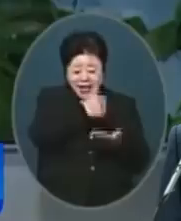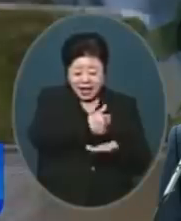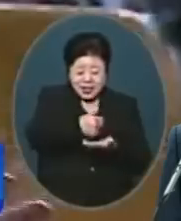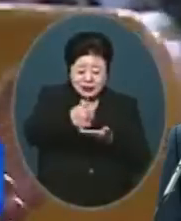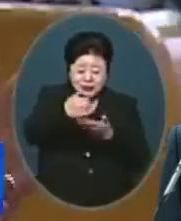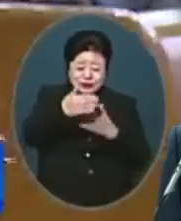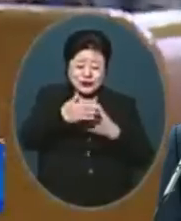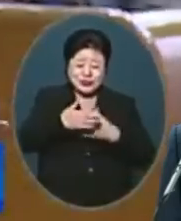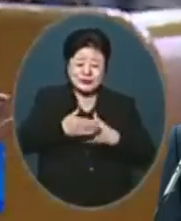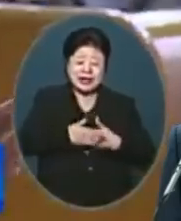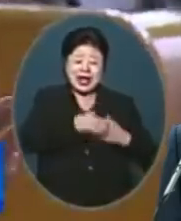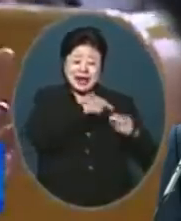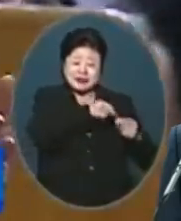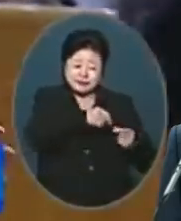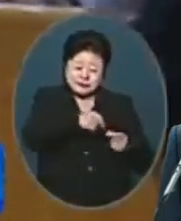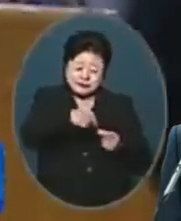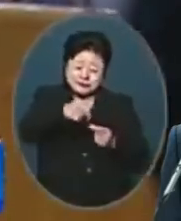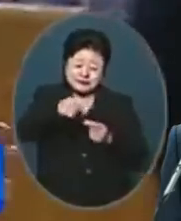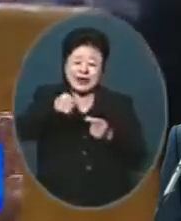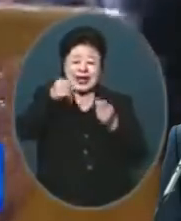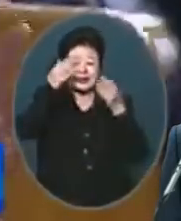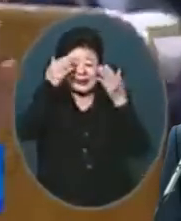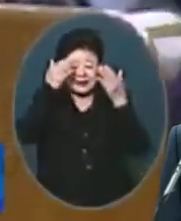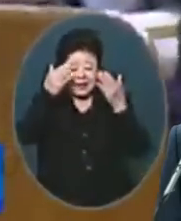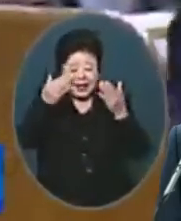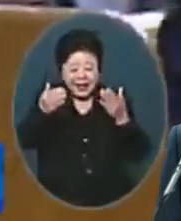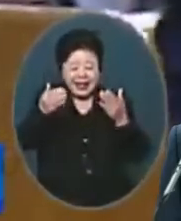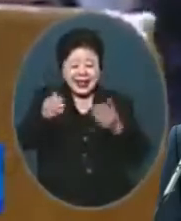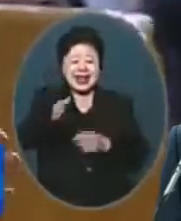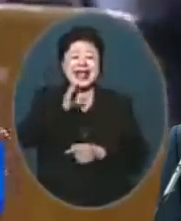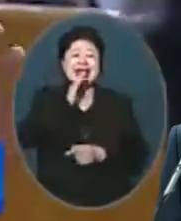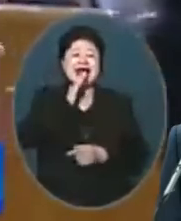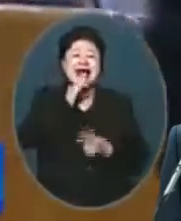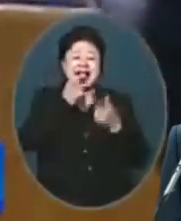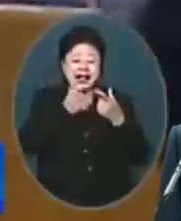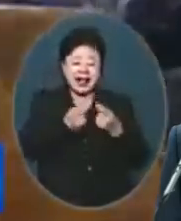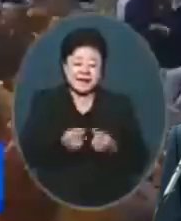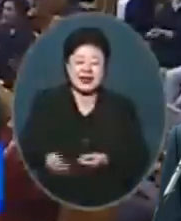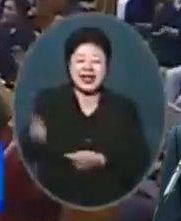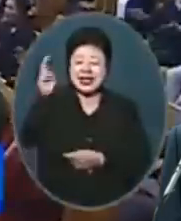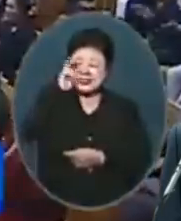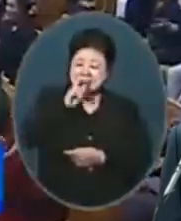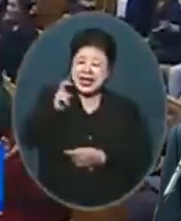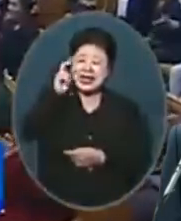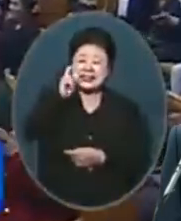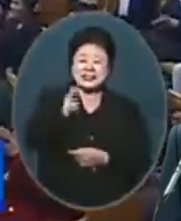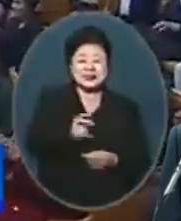찬송하세 주님 나를 구하셨네